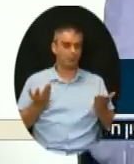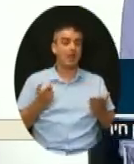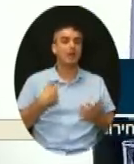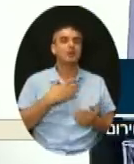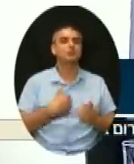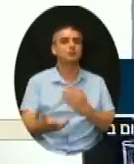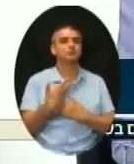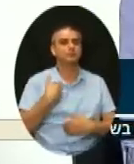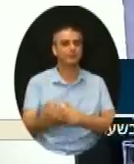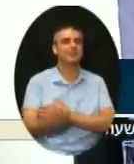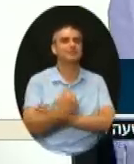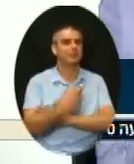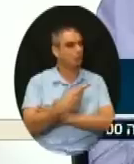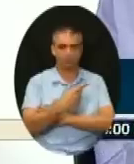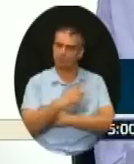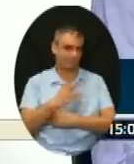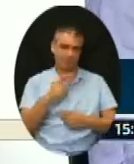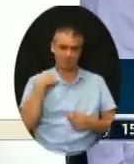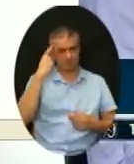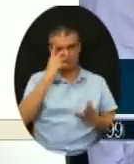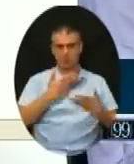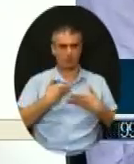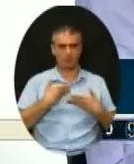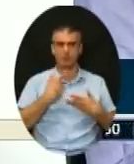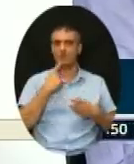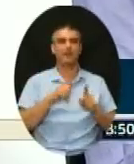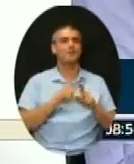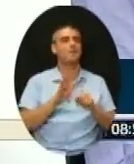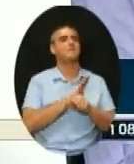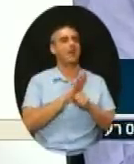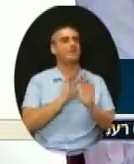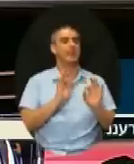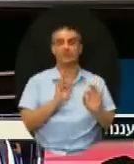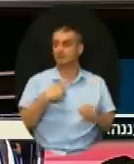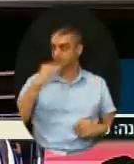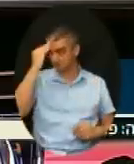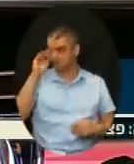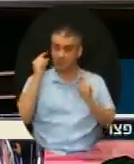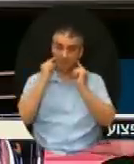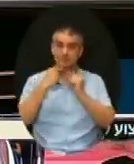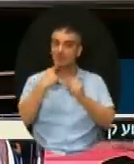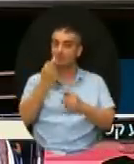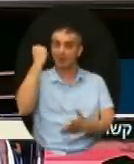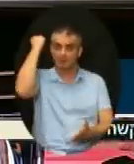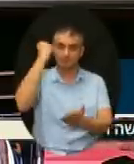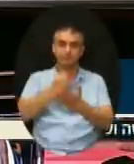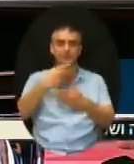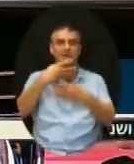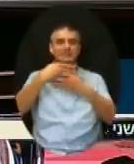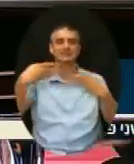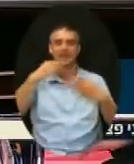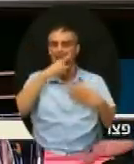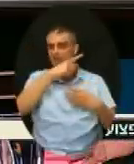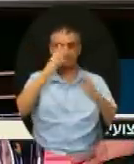שאני רוצה זה סמכויות, והממשלה הזו לא תלכת. מלא מלא בדיוק. אגב, אני מזכירה לכם שאיווט ליברמן קרא להפציץ את סכר אסואן.